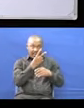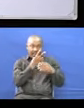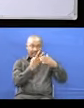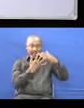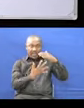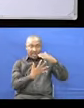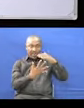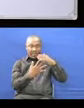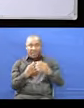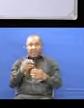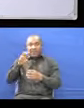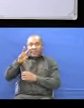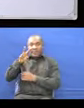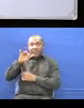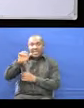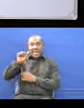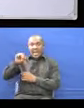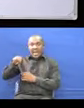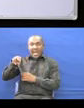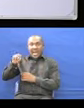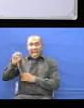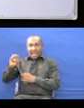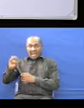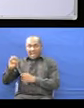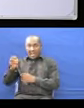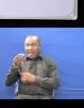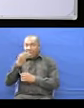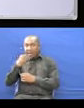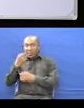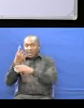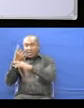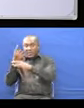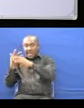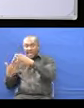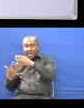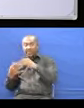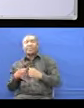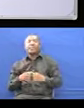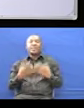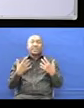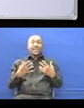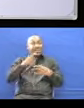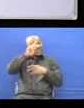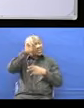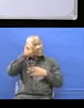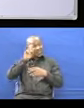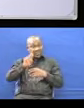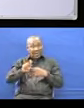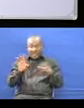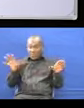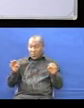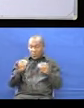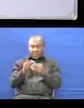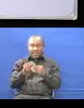alikula 1/5 ya mkate huo. Sawa sawa eh? Swali sasa linakuja linasemaje? Je, wote